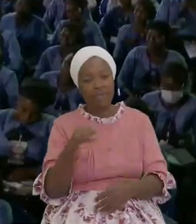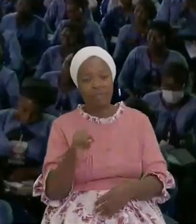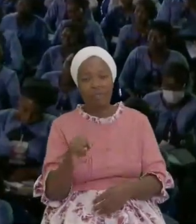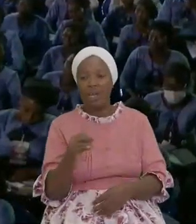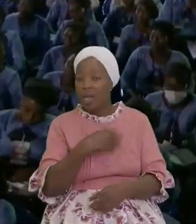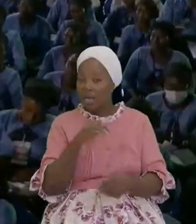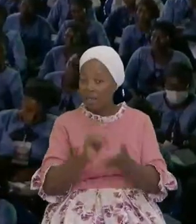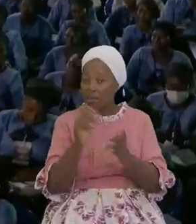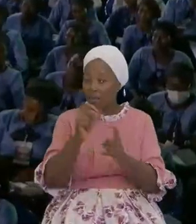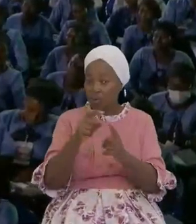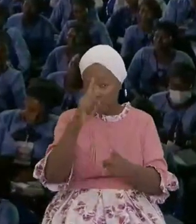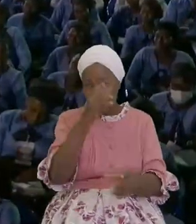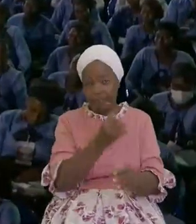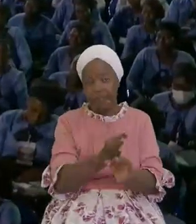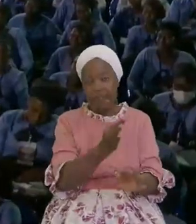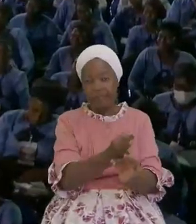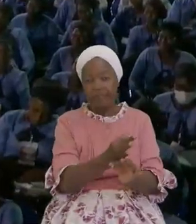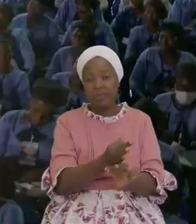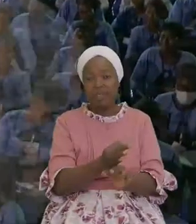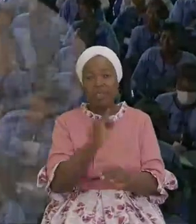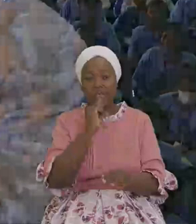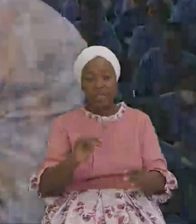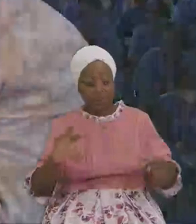Il dit, c'est une parole digne d'être reçue.